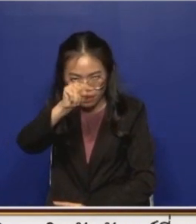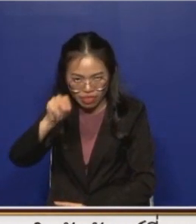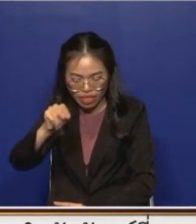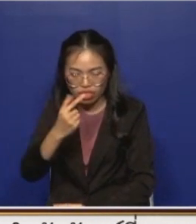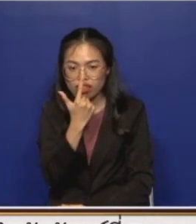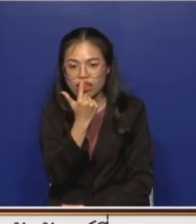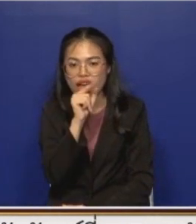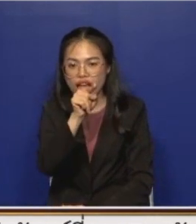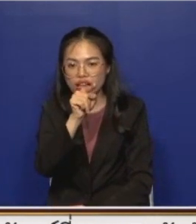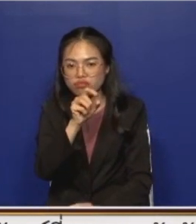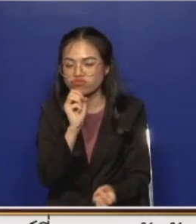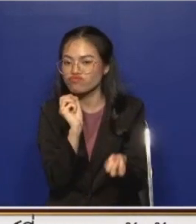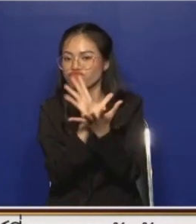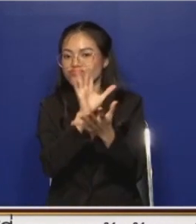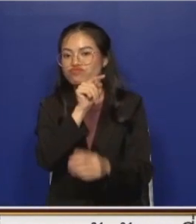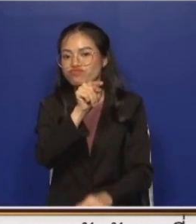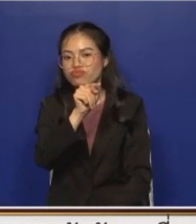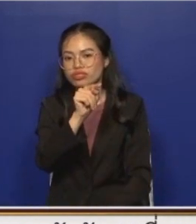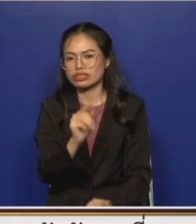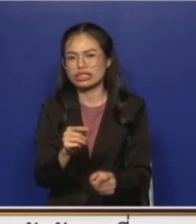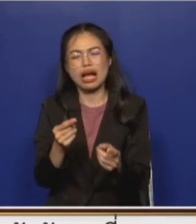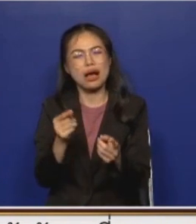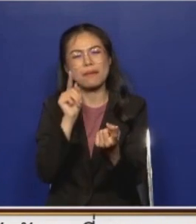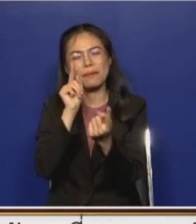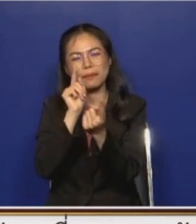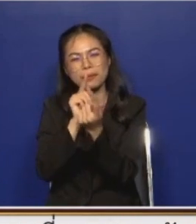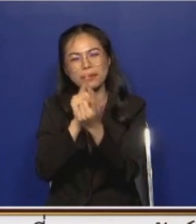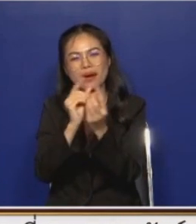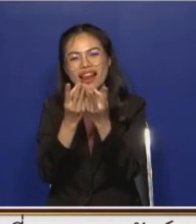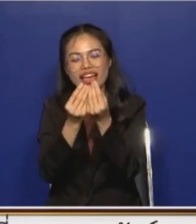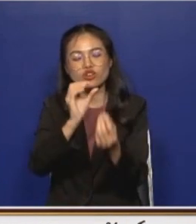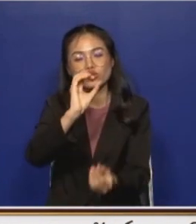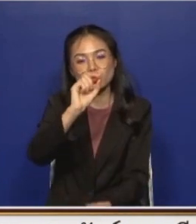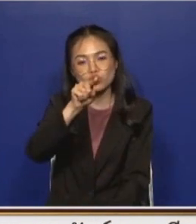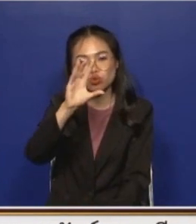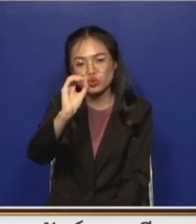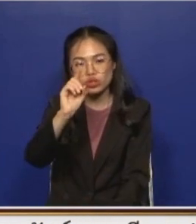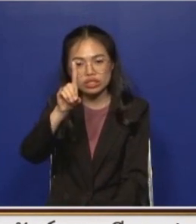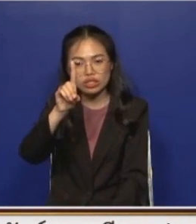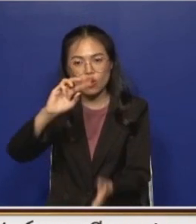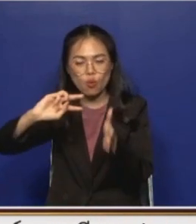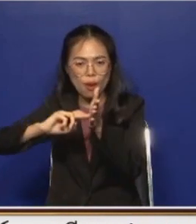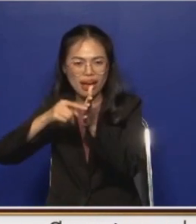มีตัวเลข 0.01 แปลว่าอะไรฮะหลังจากบริหารราชการแผ่น